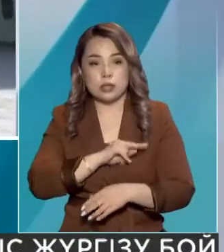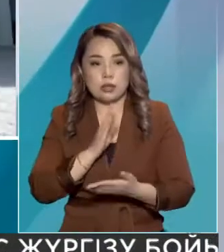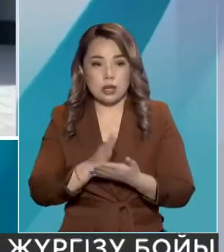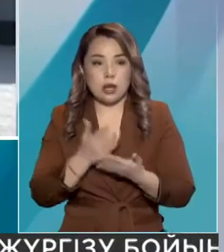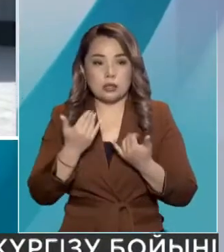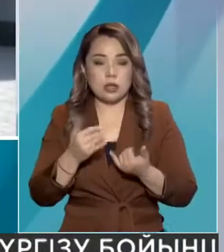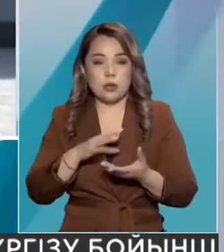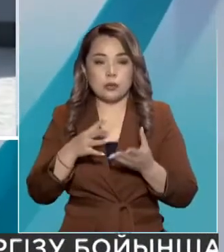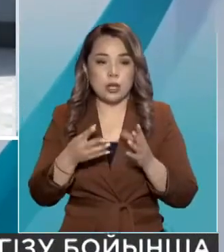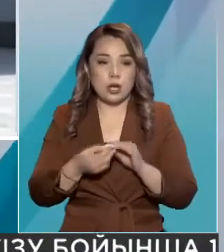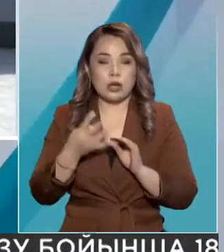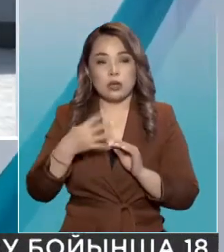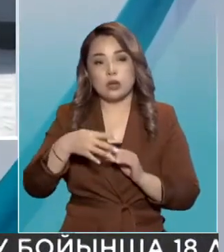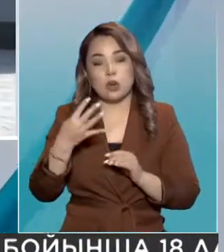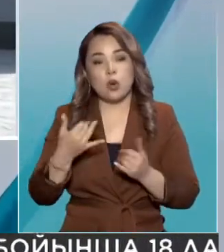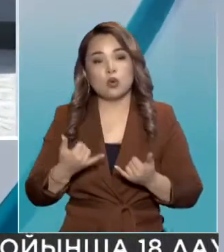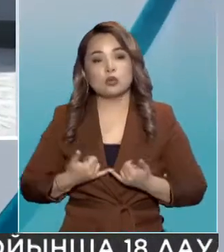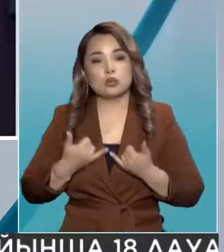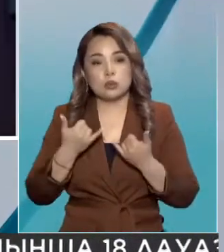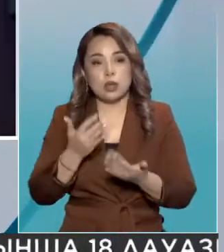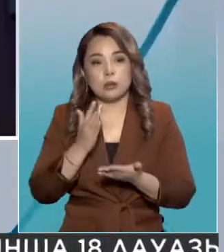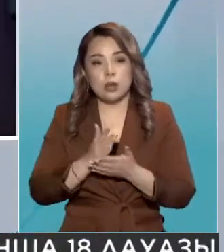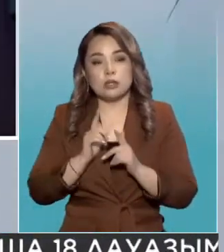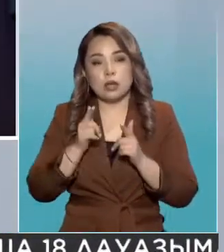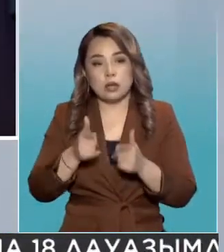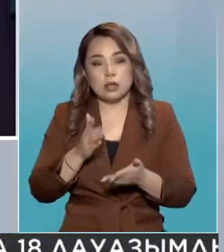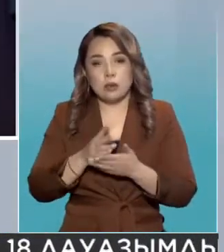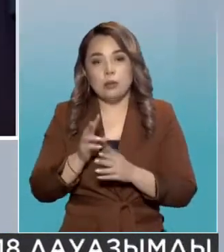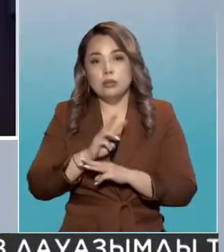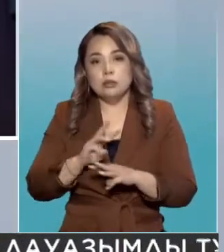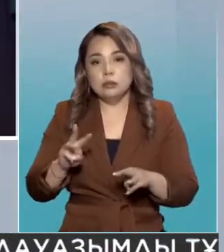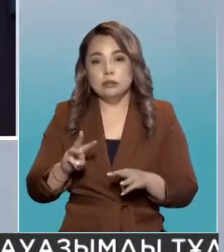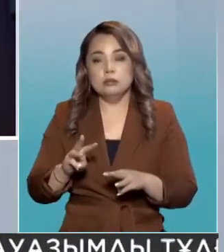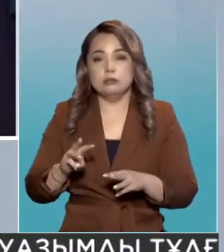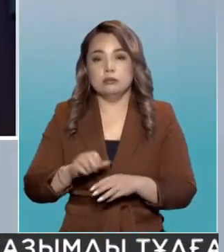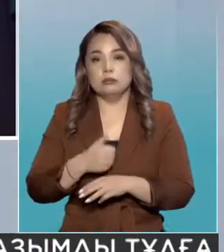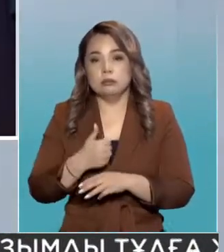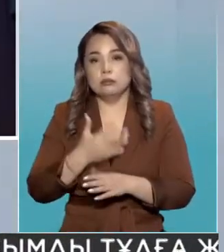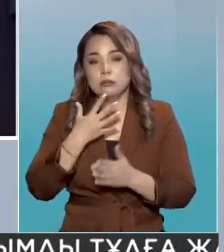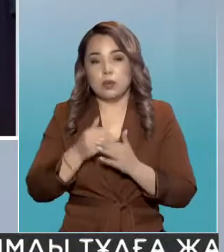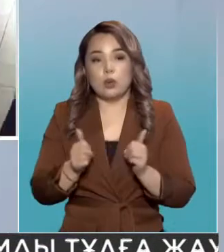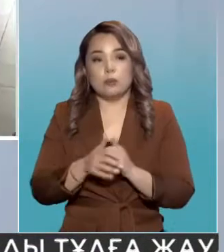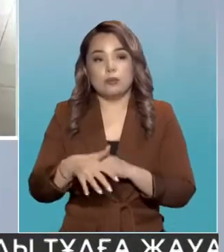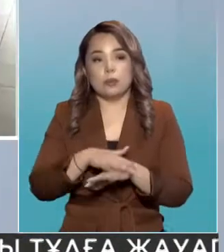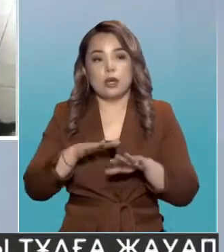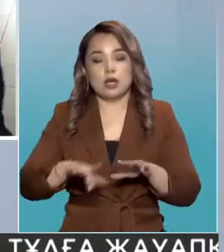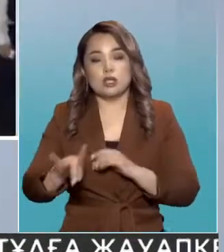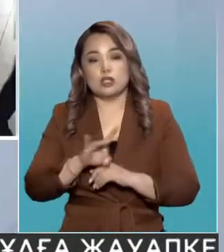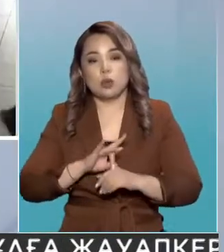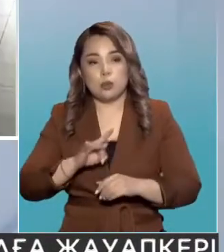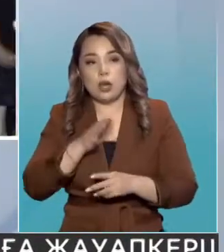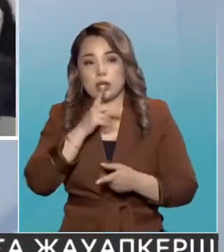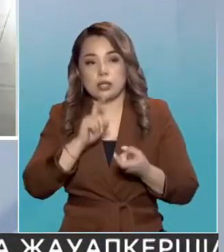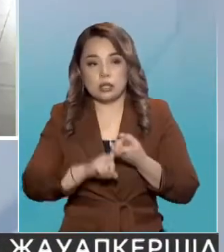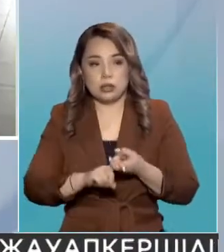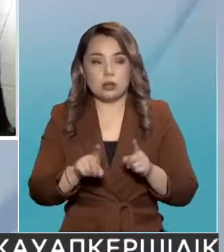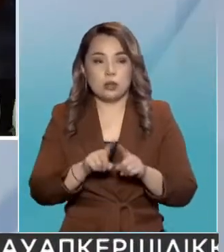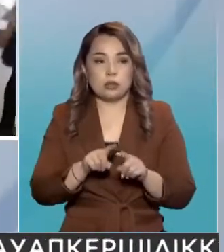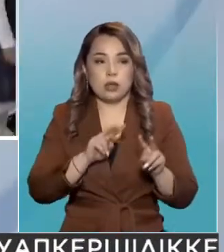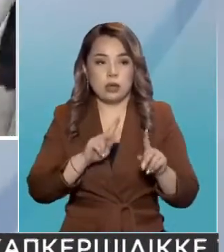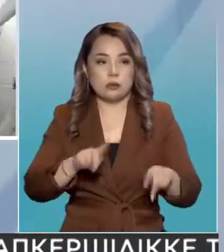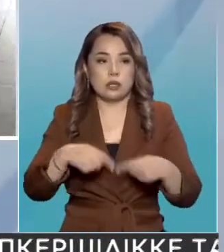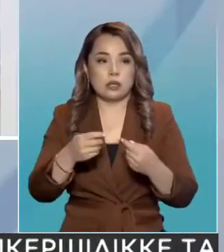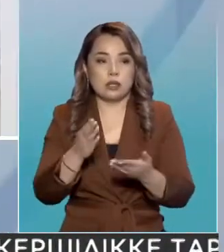болатын. Жалпы 44 ұсыныс түсіп, облыс әкімдігі мен мәслихат шешімі үкімет жанындағы республикалық ономастика қарауына